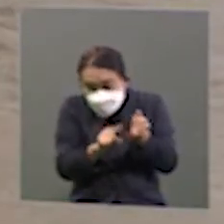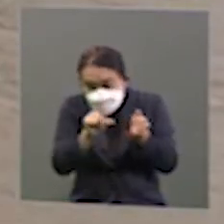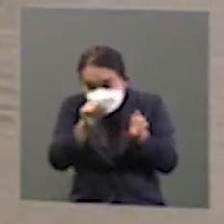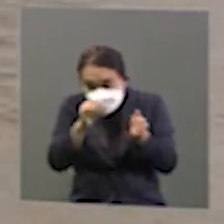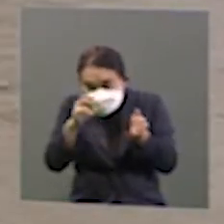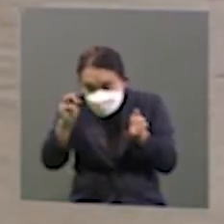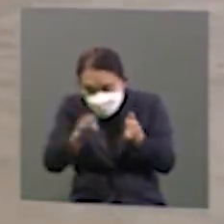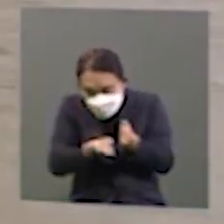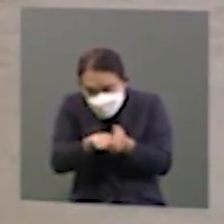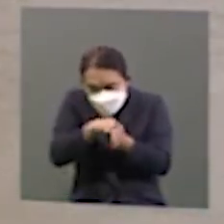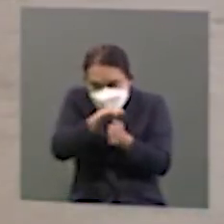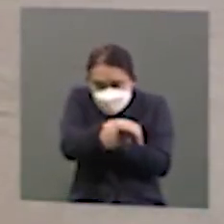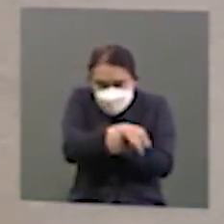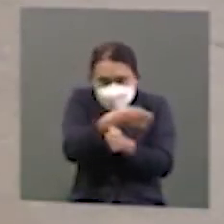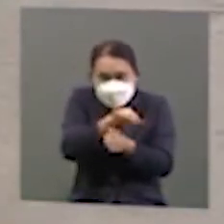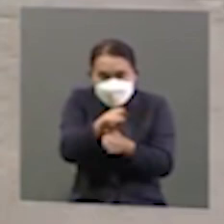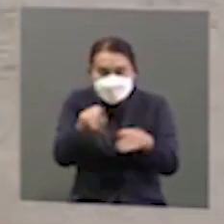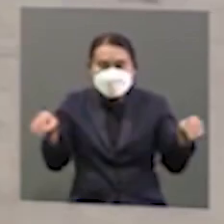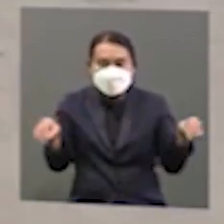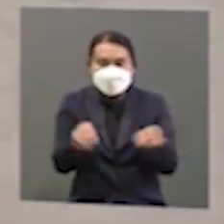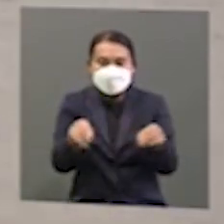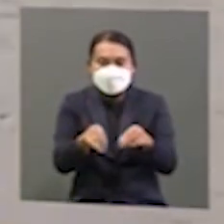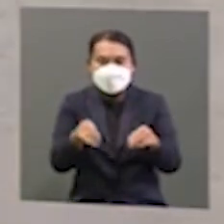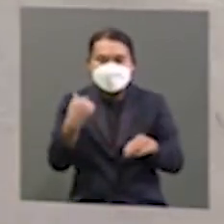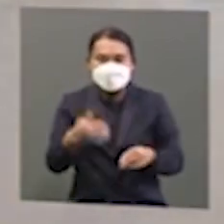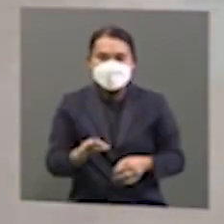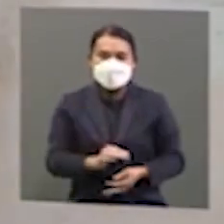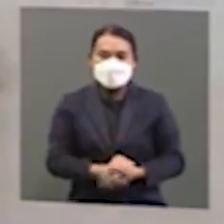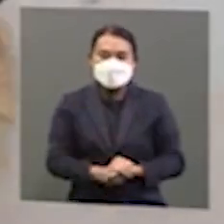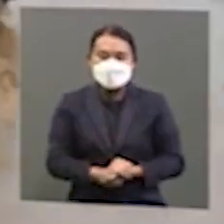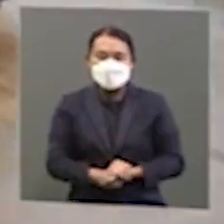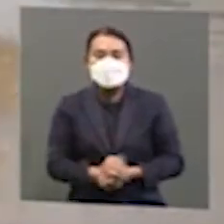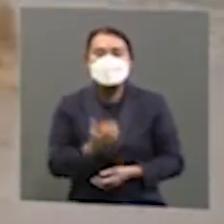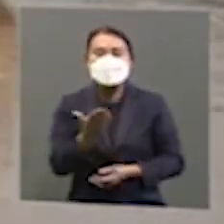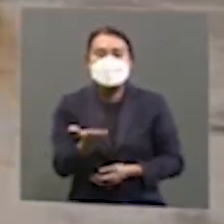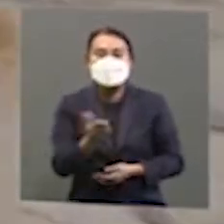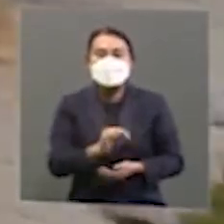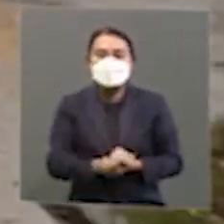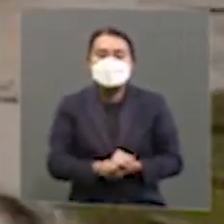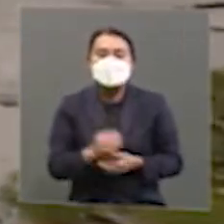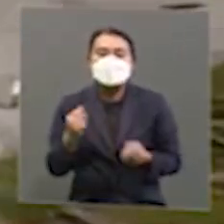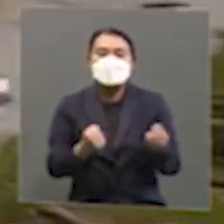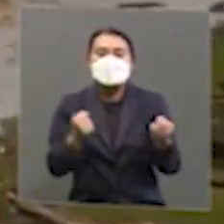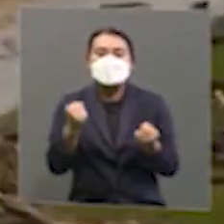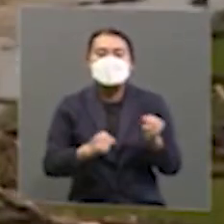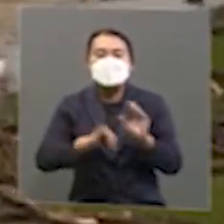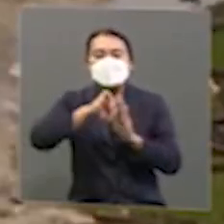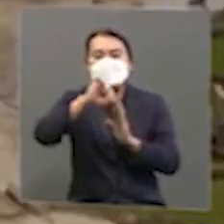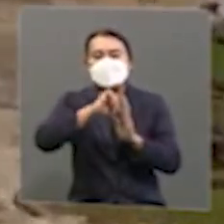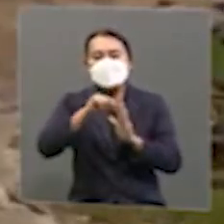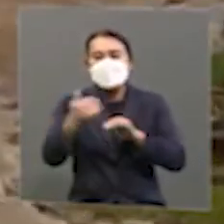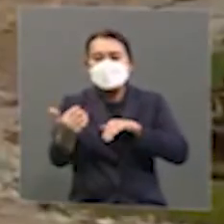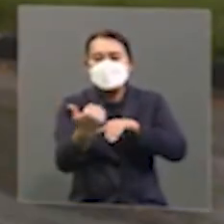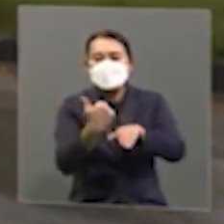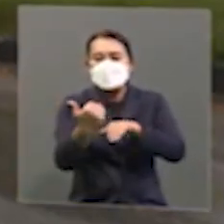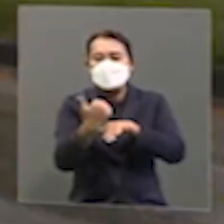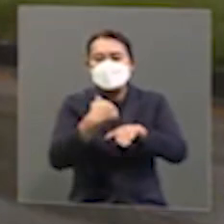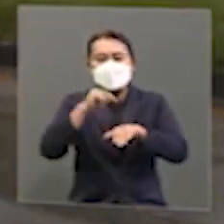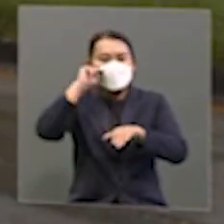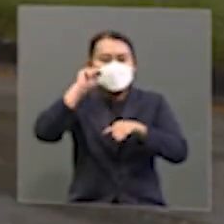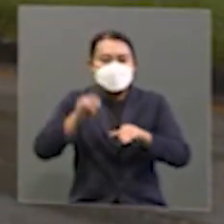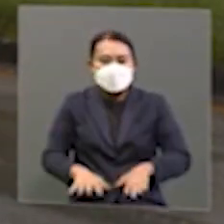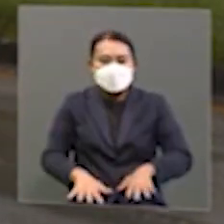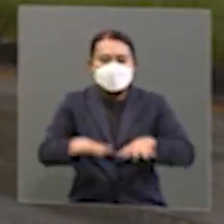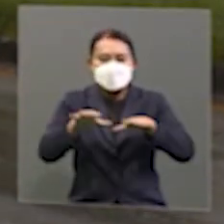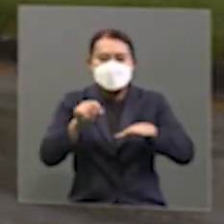เรื่องดินถล่มและน้ำป่าไหลหลาก 25จังหวัดแต่น้าในช่วงวันที่ 22 23